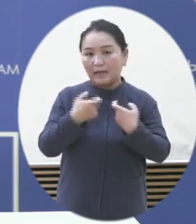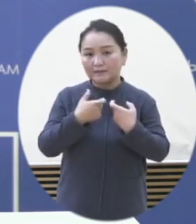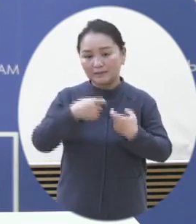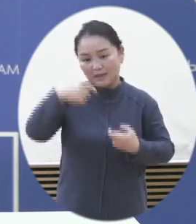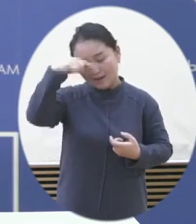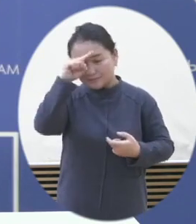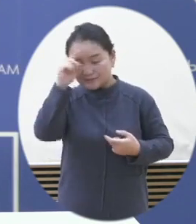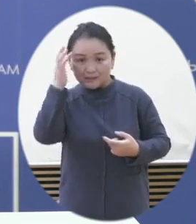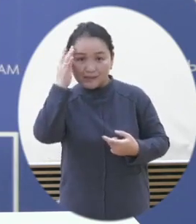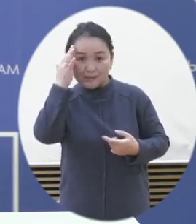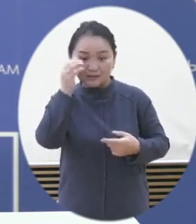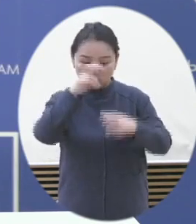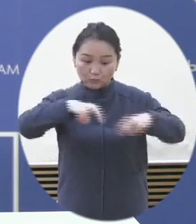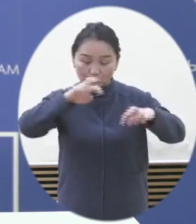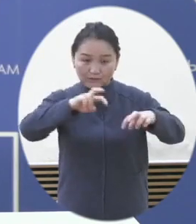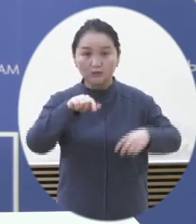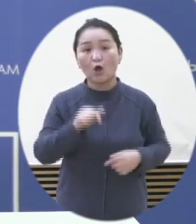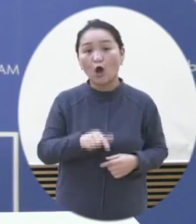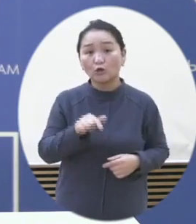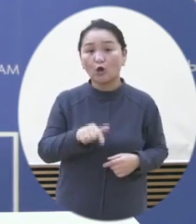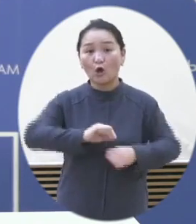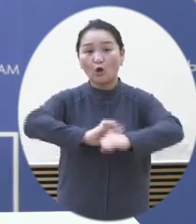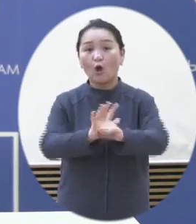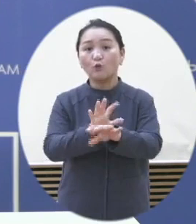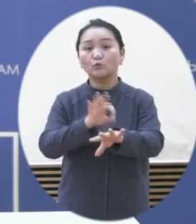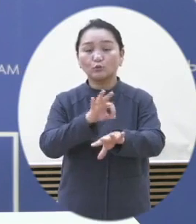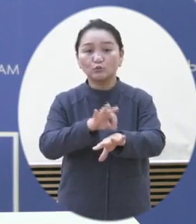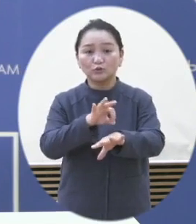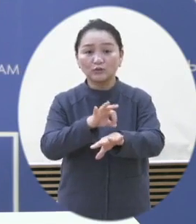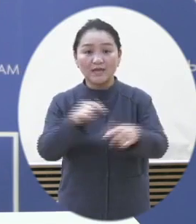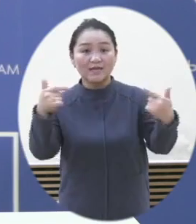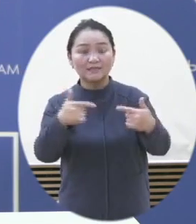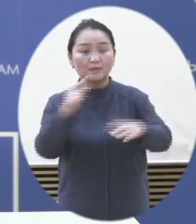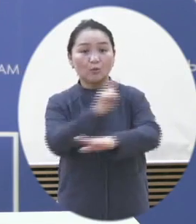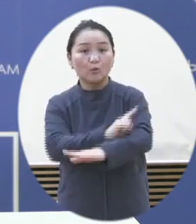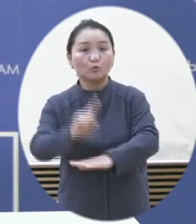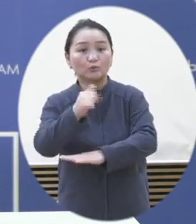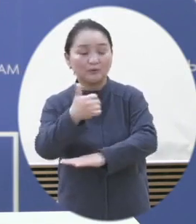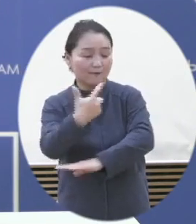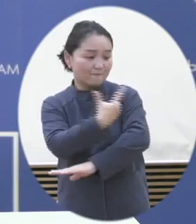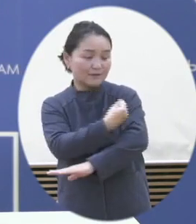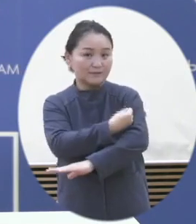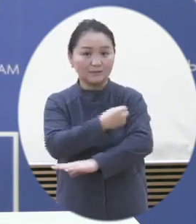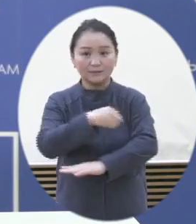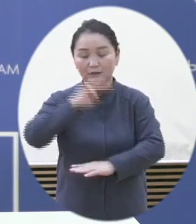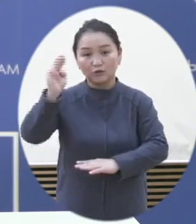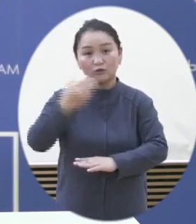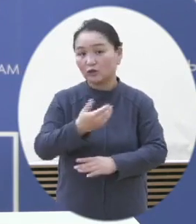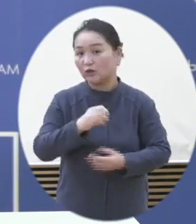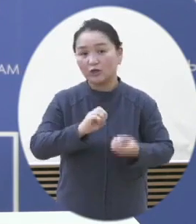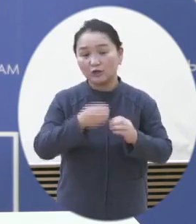байдлаар коронавирусын эсрэг үр дүнтэй вирусын юм тодорхой болоогүй боловч Хятадын эрдэмтдийн хийсэн эмэлзүүн туршилт